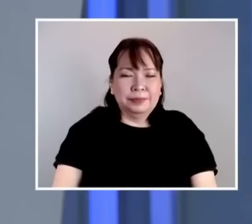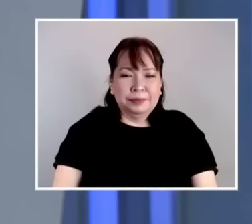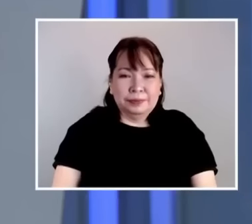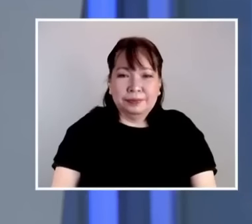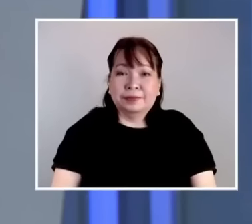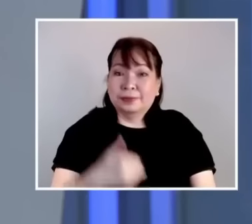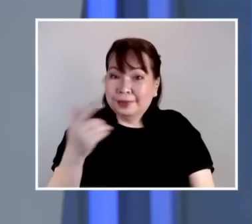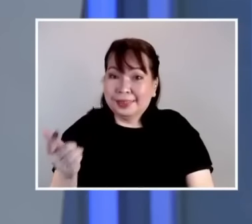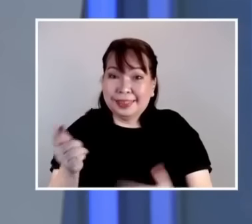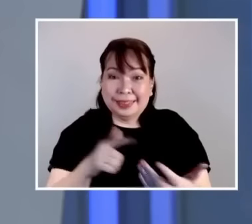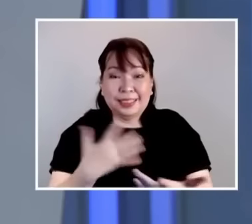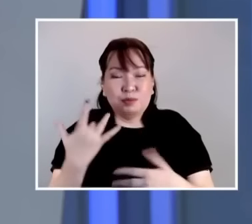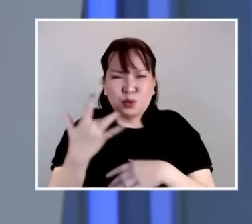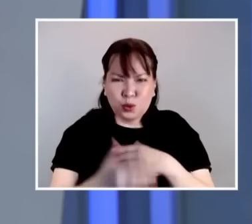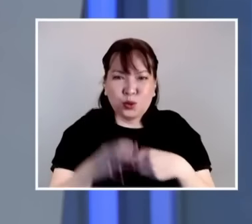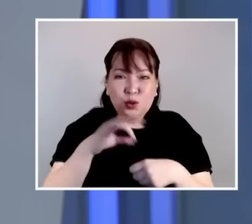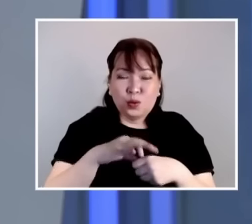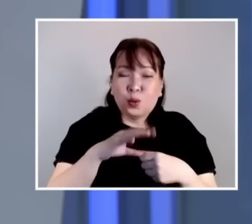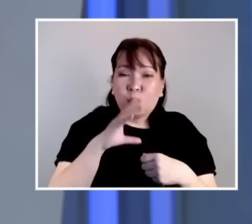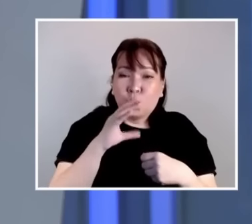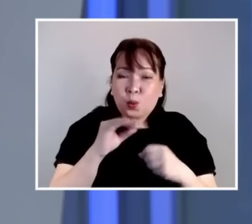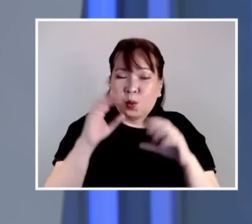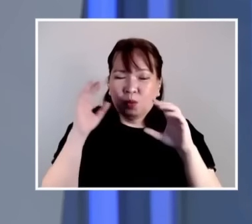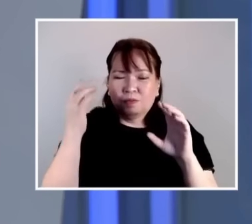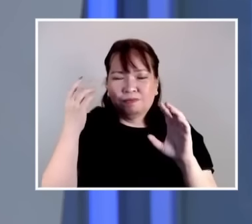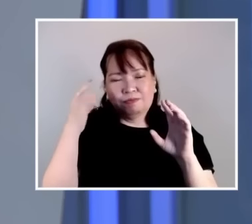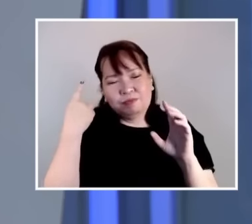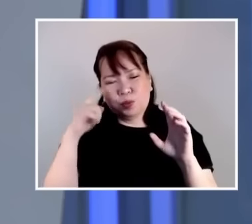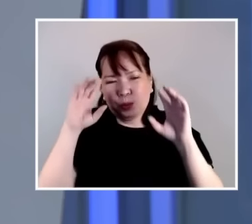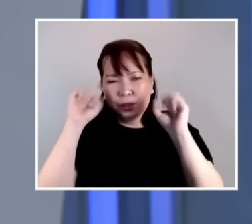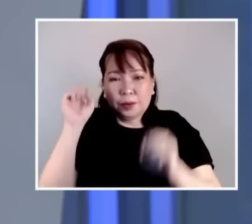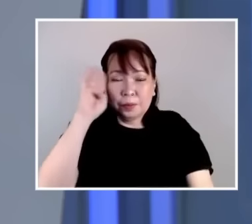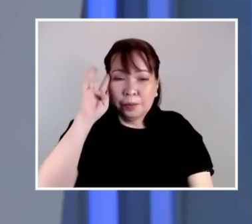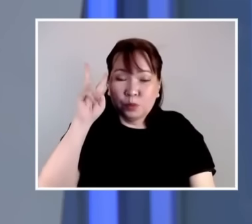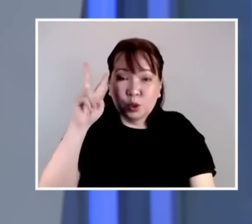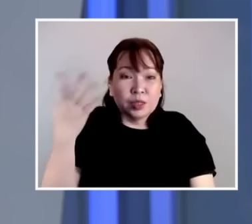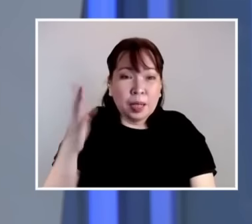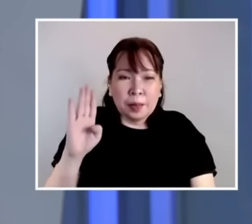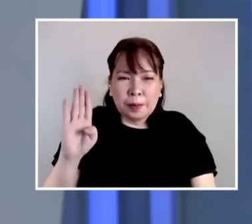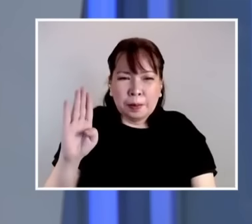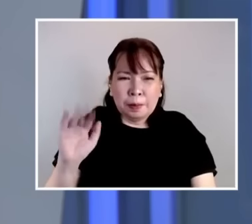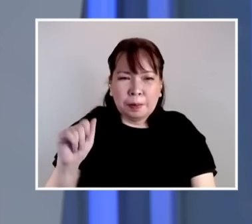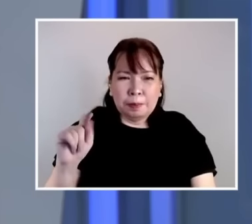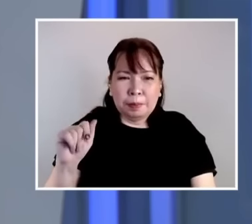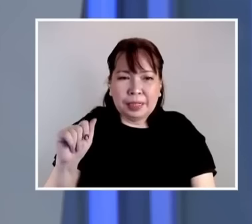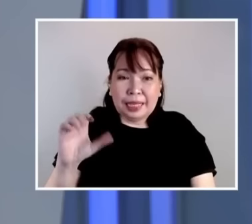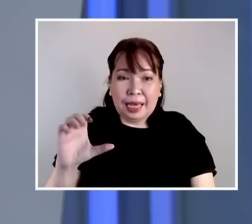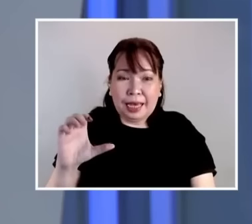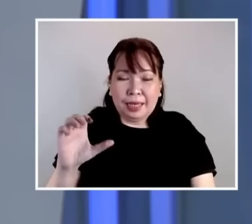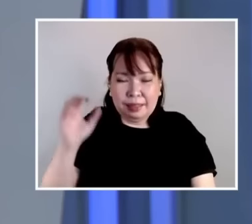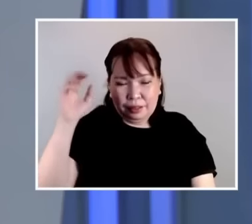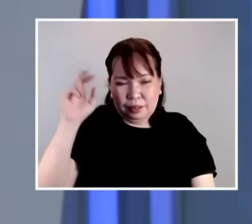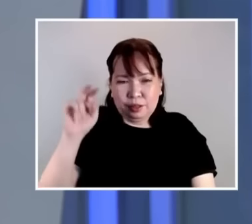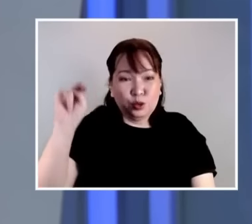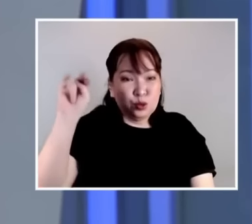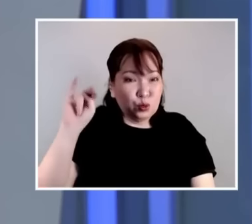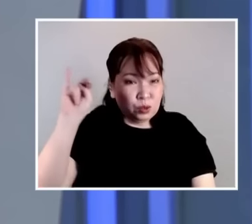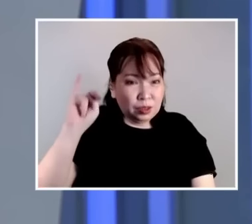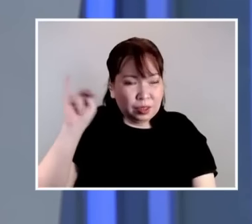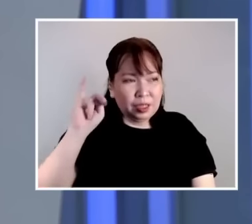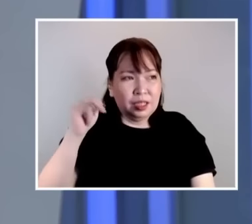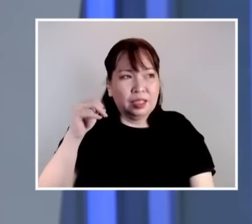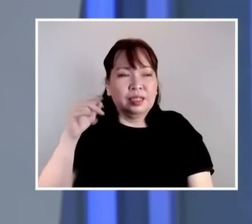Maagang bumoto si presidential aspirant Bongbong Marcos Jr. sa Batac City, Ilocos Norte bago dumaan sa simbahan